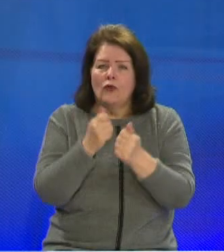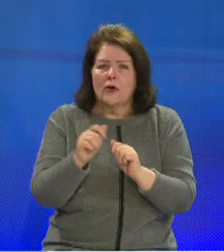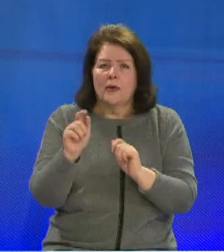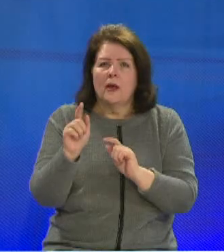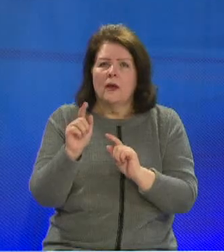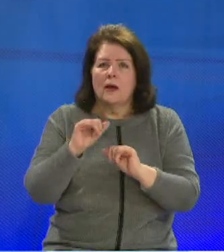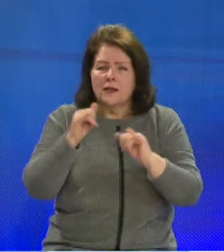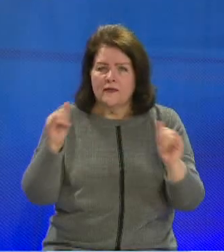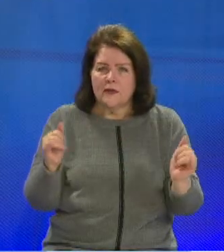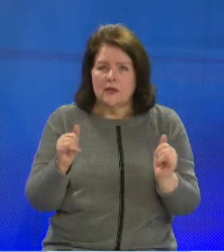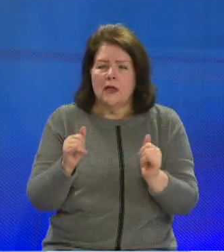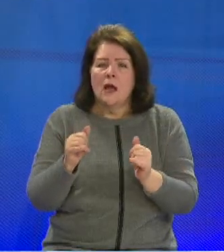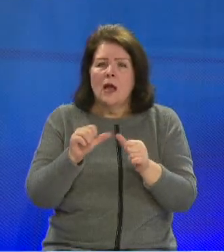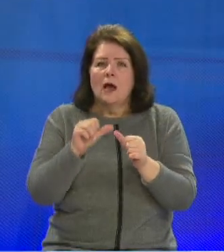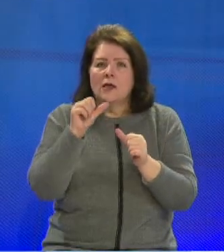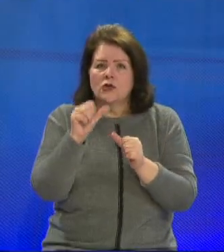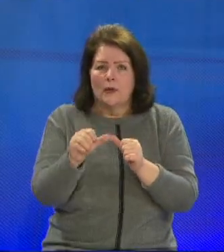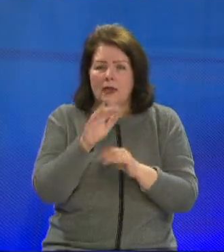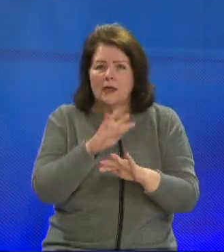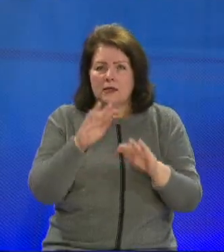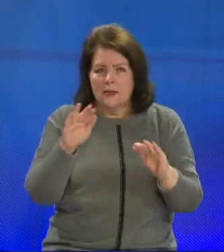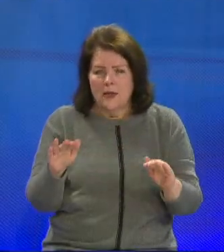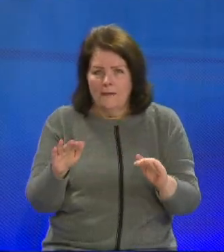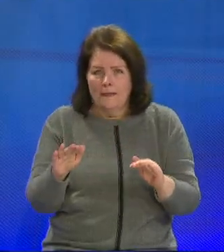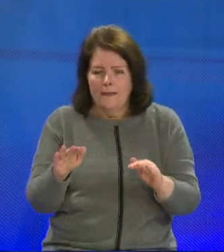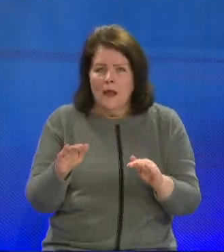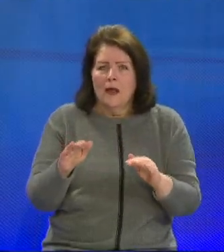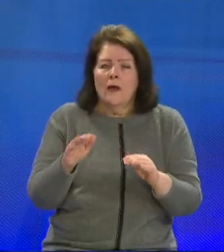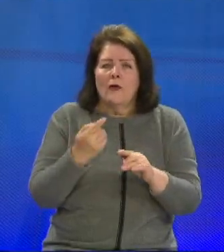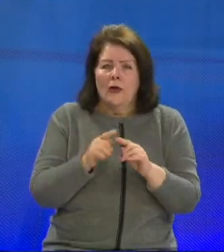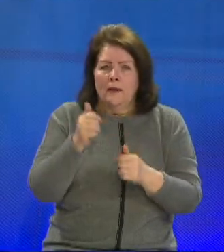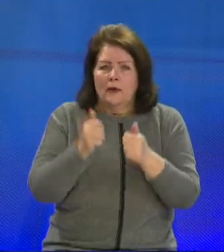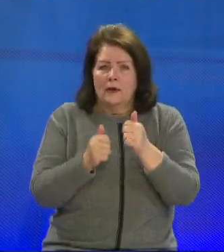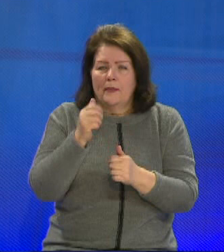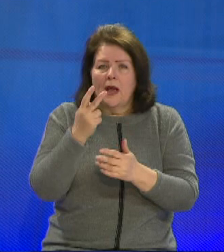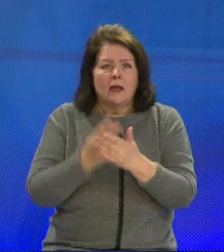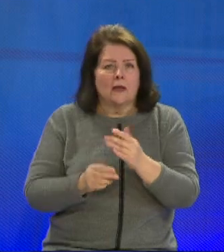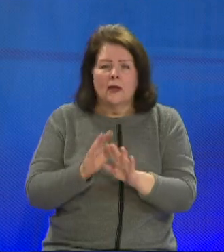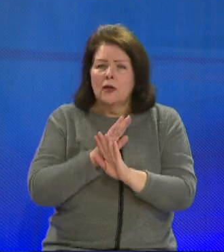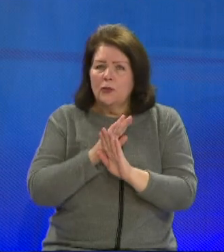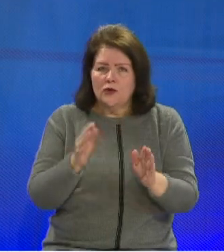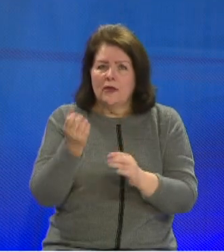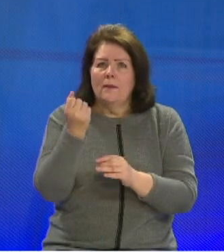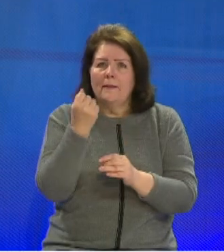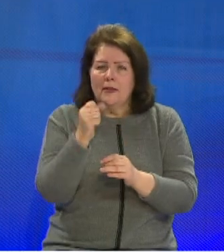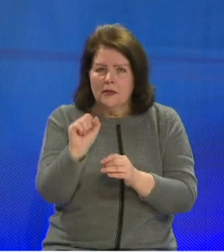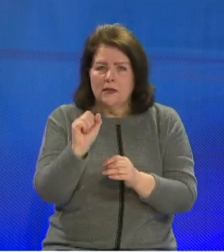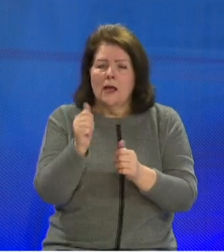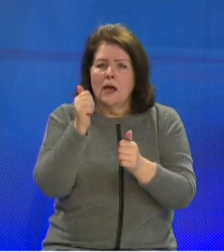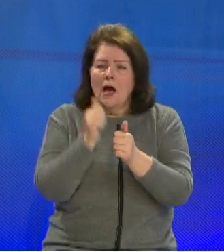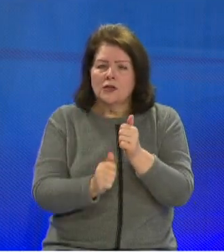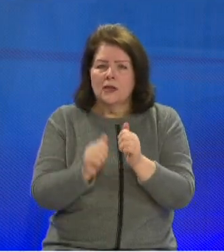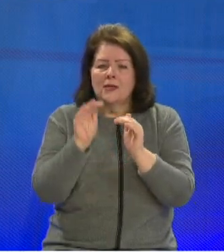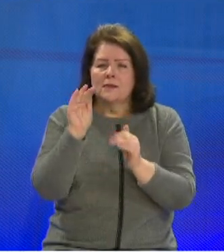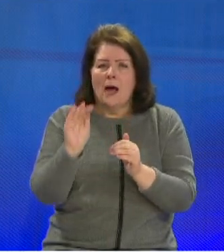интеграции у громадствия саблевых дятей. Адметно, что у гэтым конкурсе проигралых не будет. Пераможцам з'является кожный из